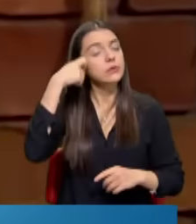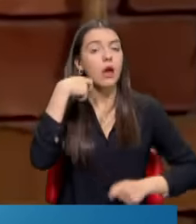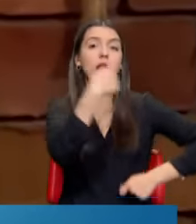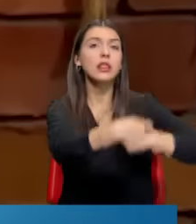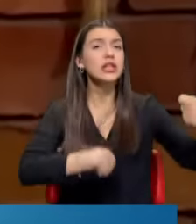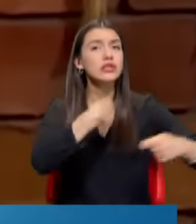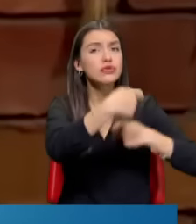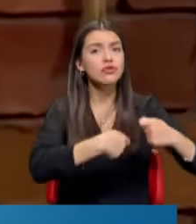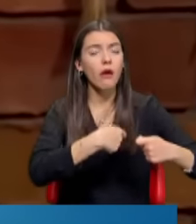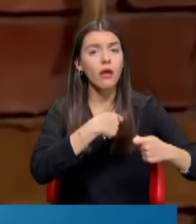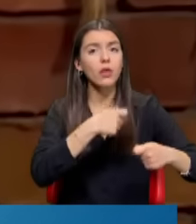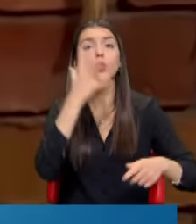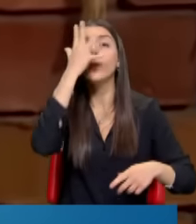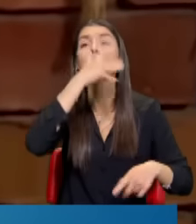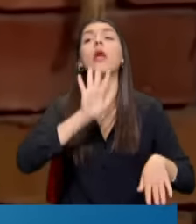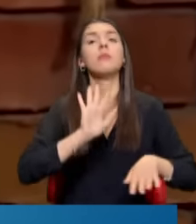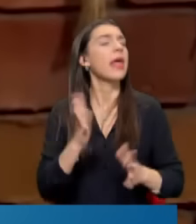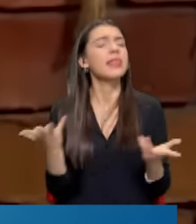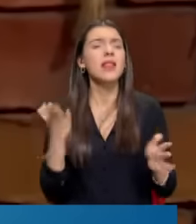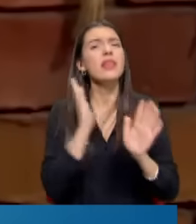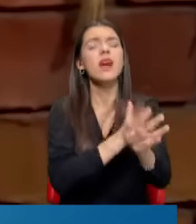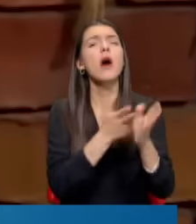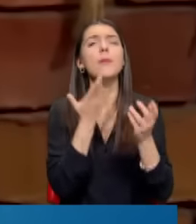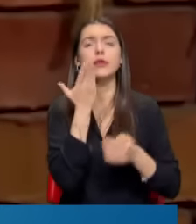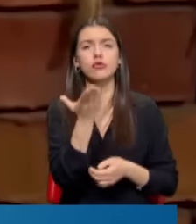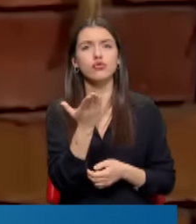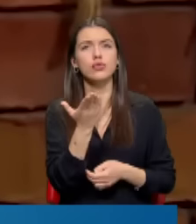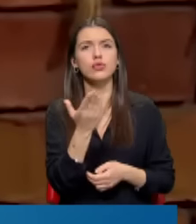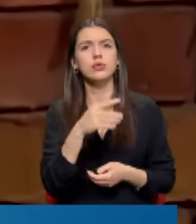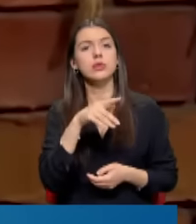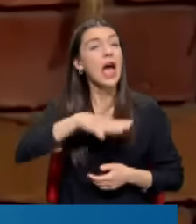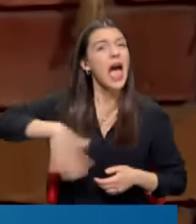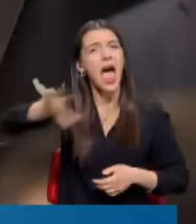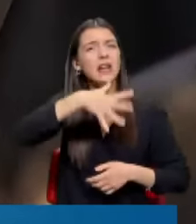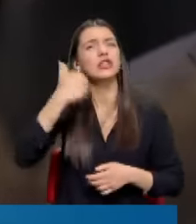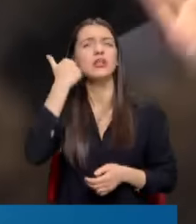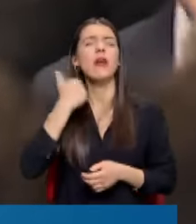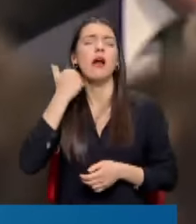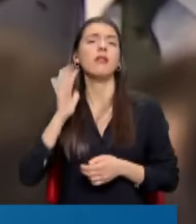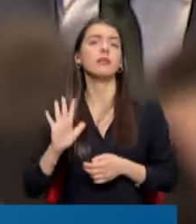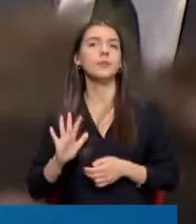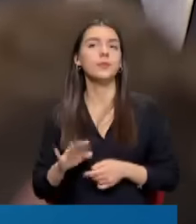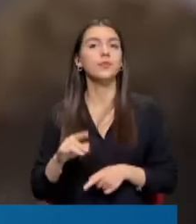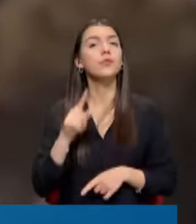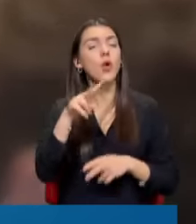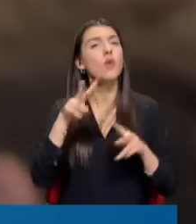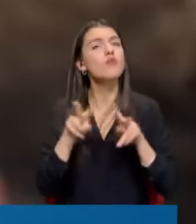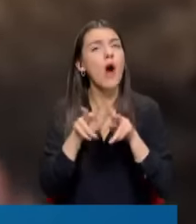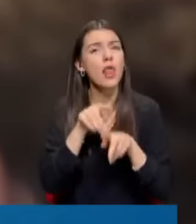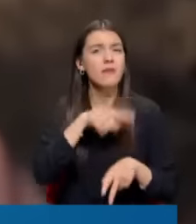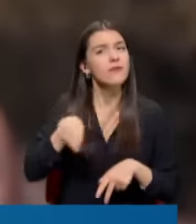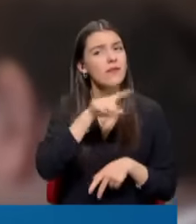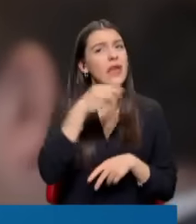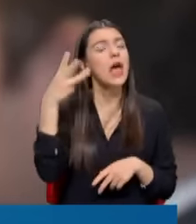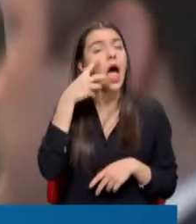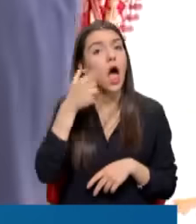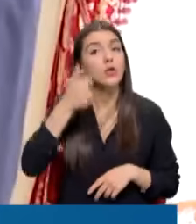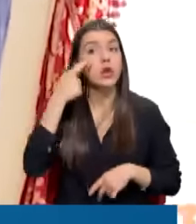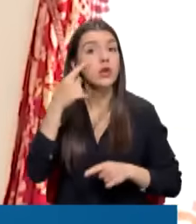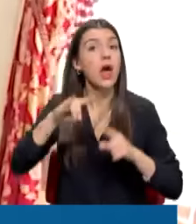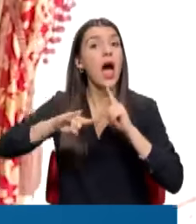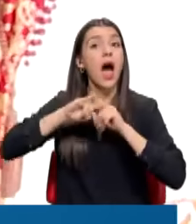ticaret yapmaya utanmadan niye devam ediyorsunuz? Her şeyiniz yalan. Muhalefet Erdoğan'ı da Hamas'la ilgili kurduğu